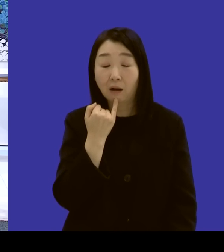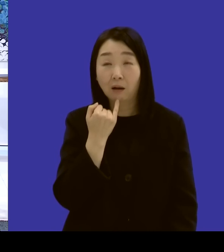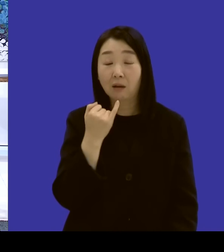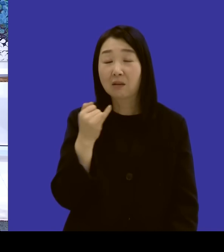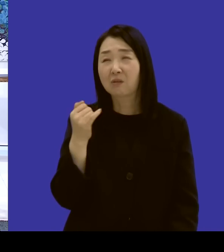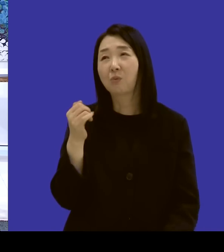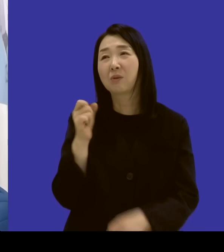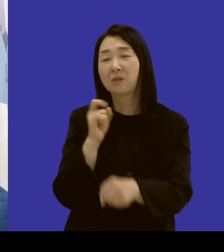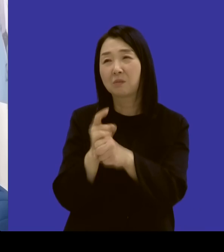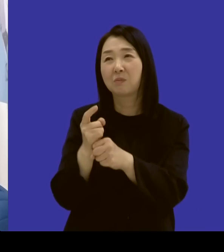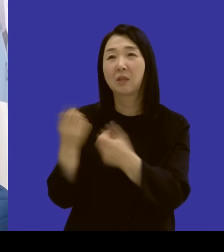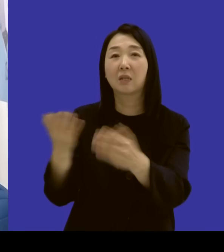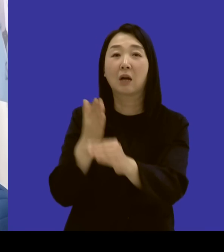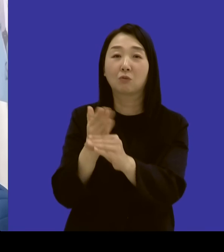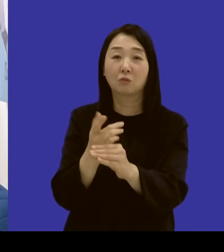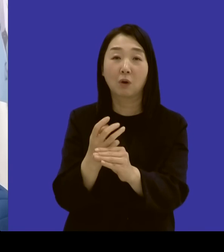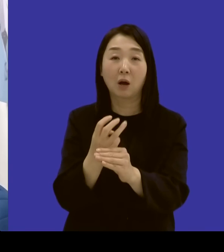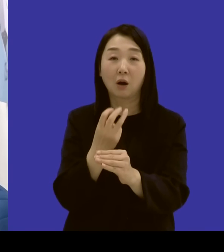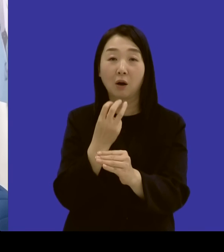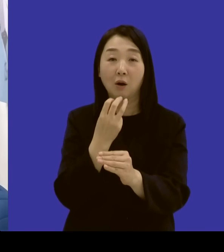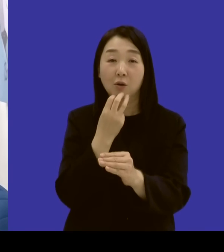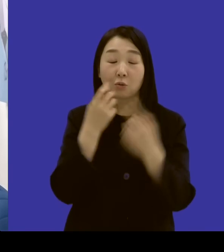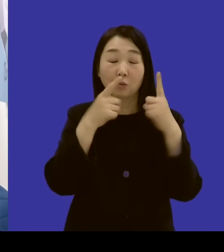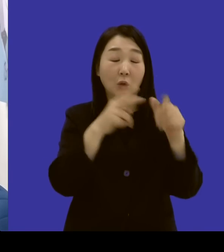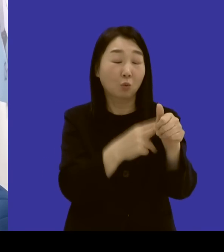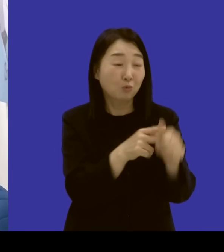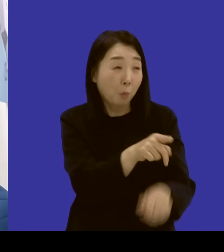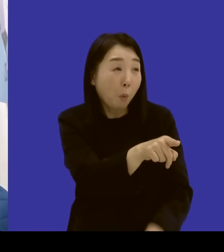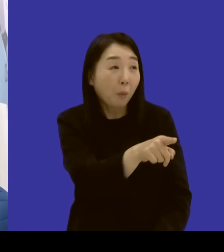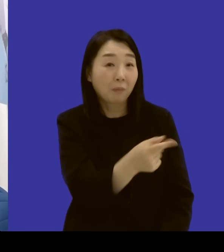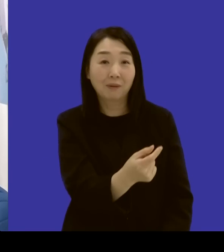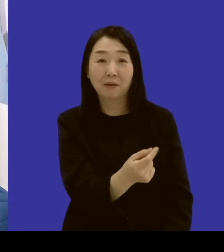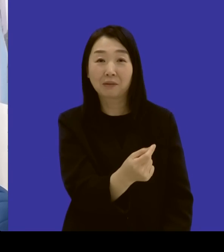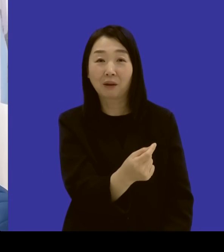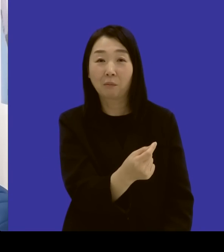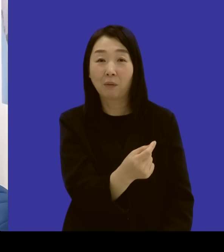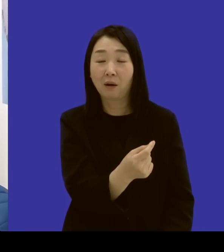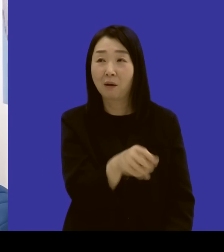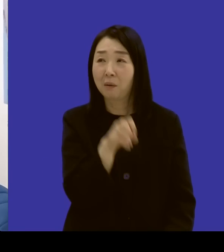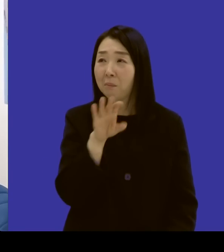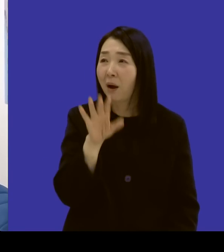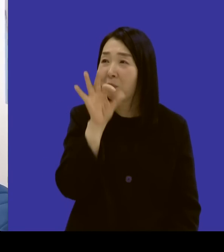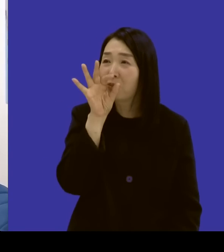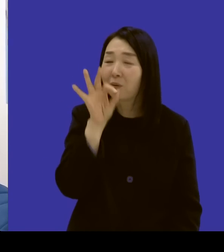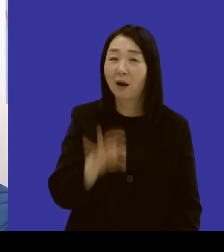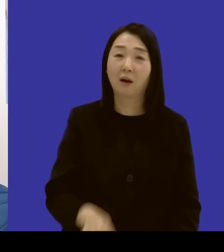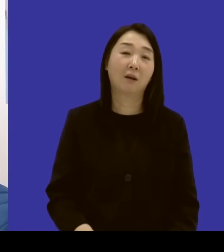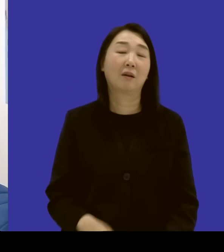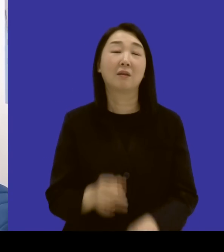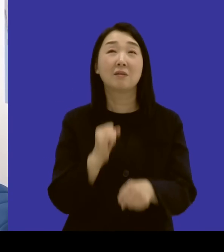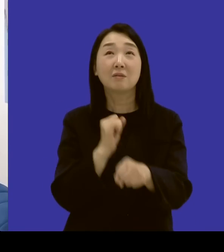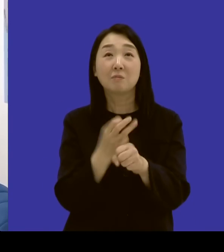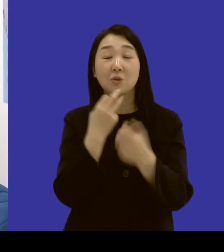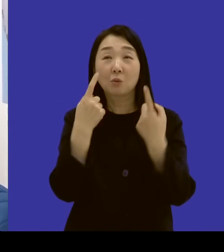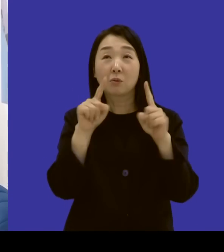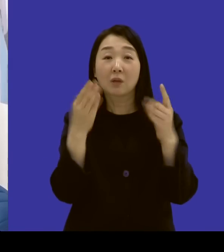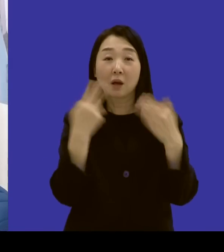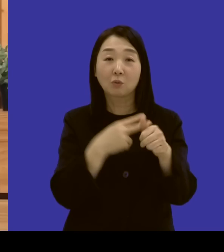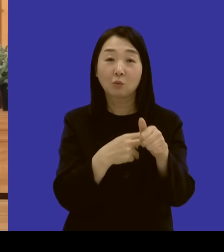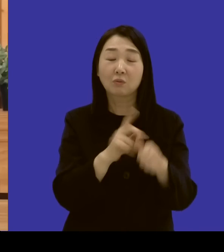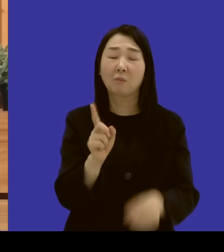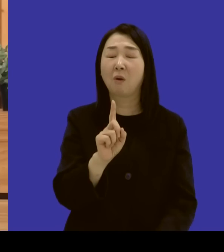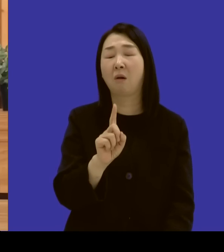또 거기다가 대고 서울대 교수래 좀 근데요 음악 지휘하고 부담스럽죠. 할 수가 없어. 이 서울대 교수가 사람 발을